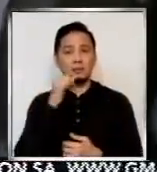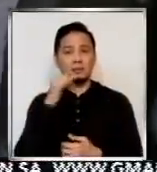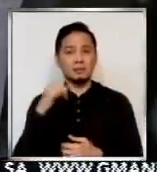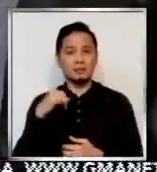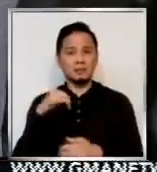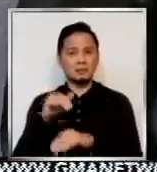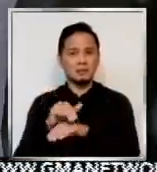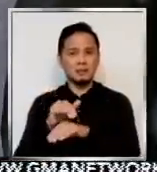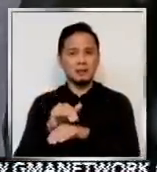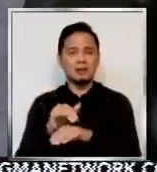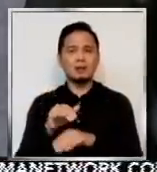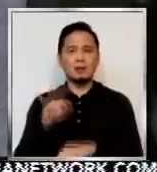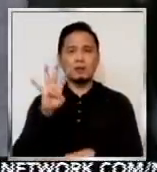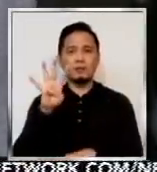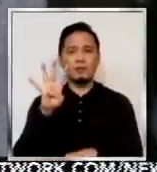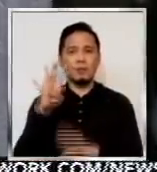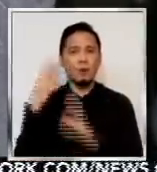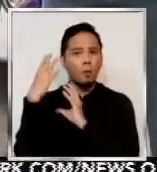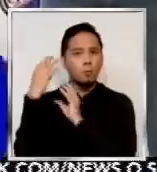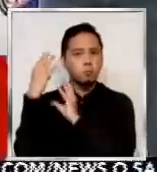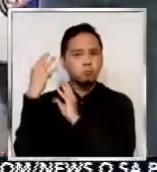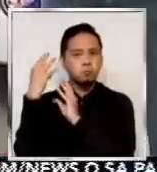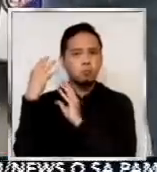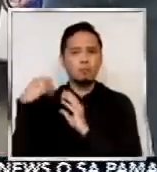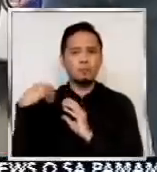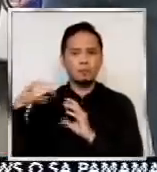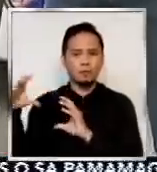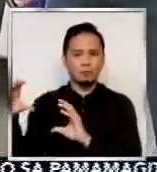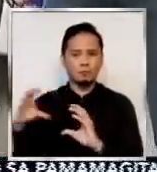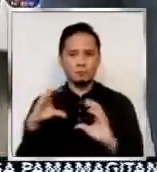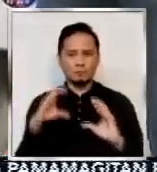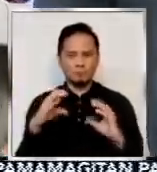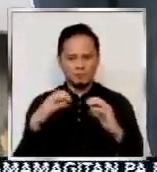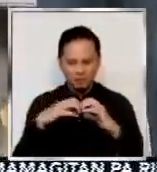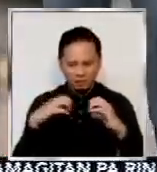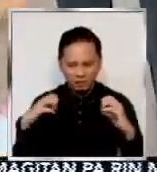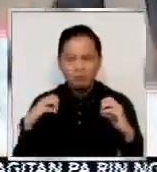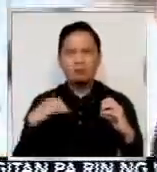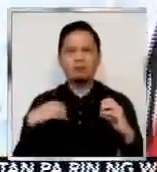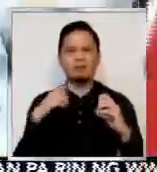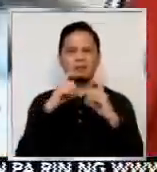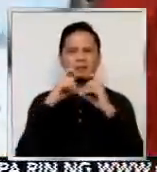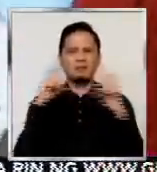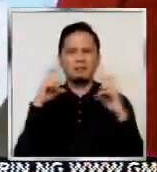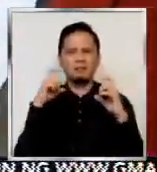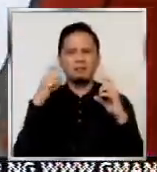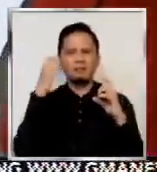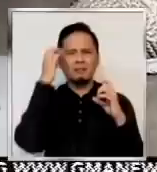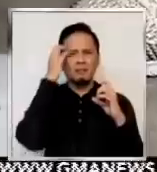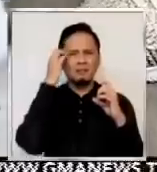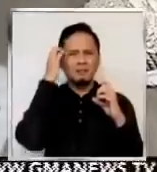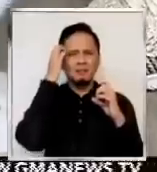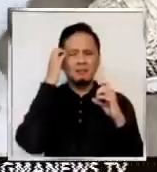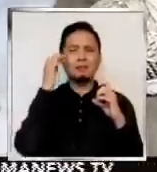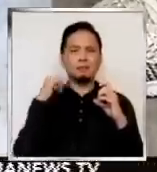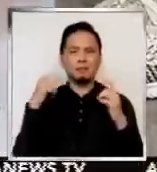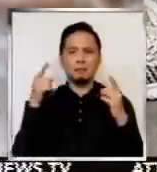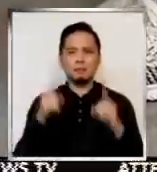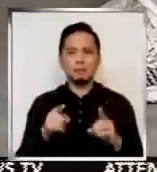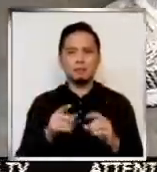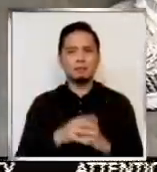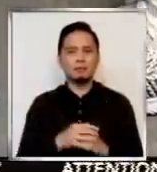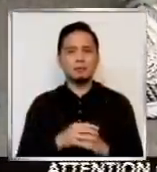yung tila talaga nga galing sa bagsak yun. Hinahanap pa ng pulisya si Pagal. May isa pa raw shop si Pagal sa kabilang